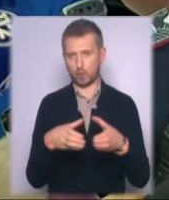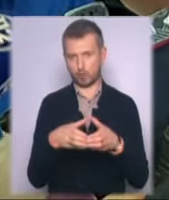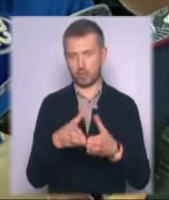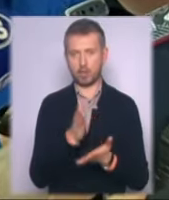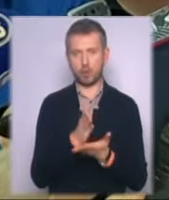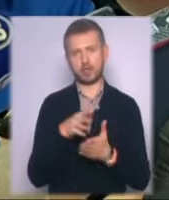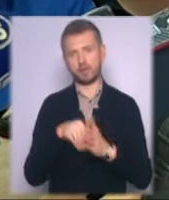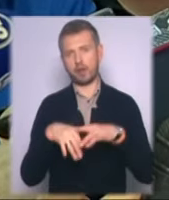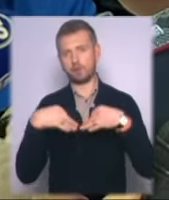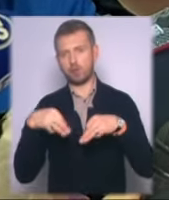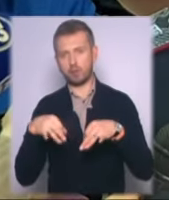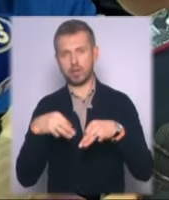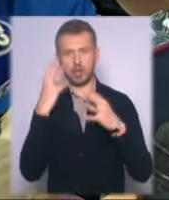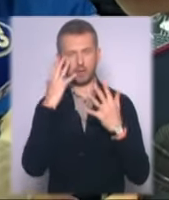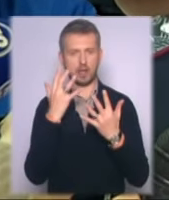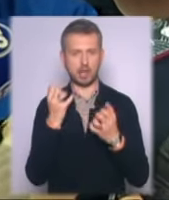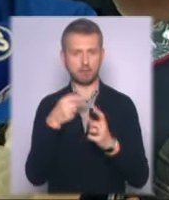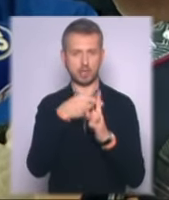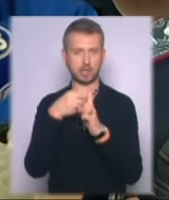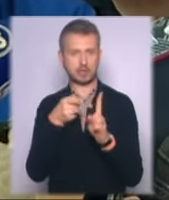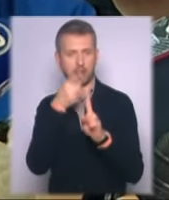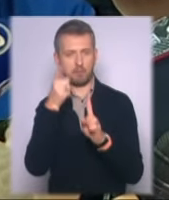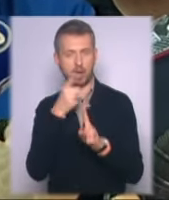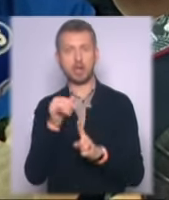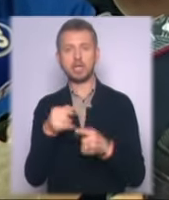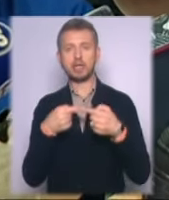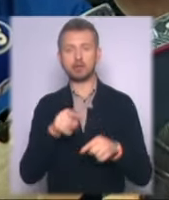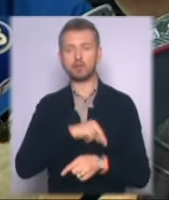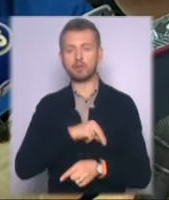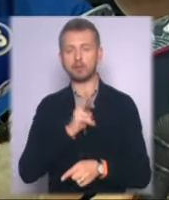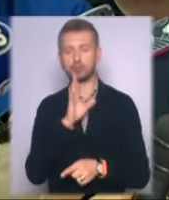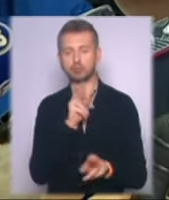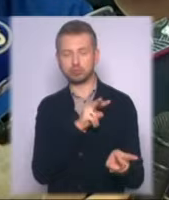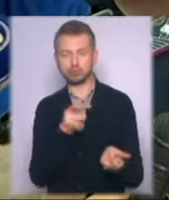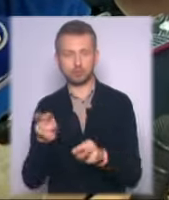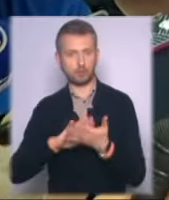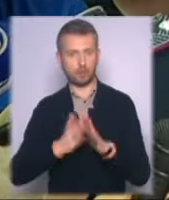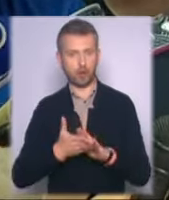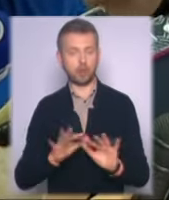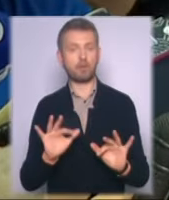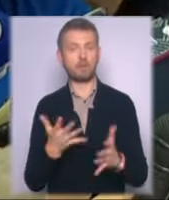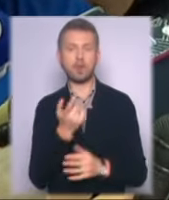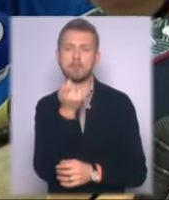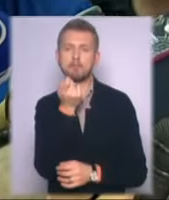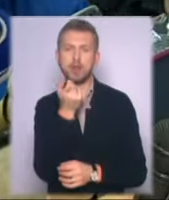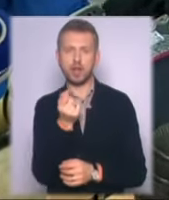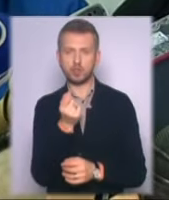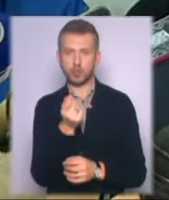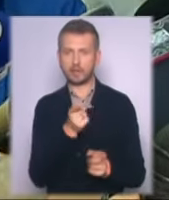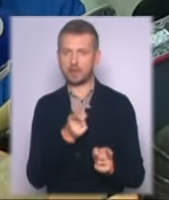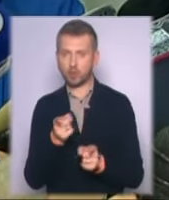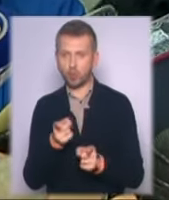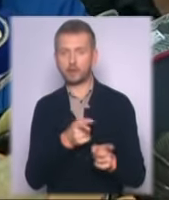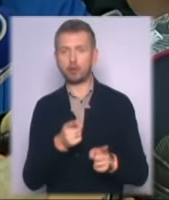автомобілях певних, затемнені снайпера і інші працівники, які будуть відслідковувати ситуацію і в разі малейшої загрози. Загрози